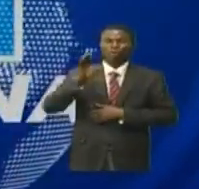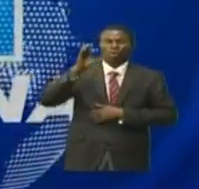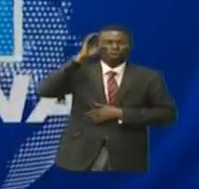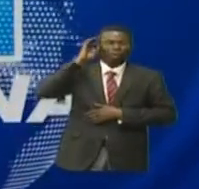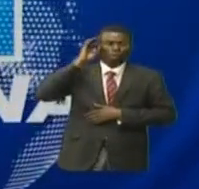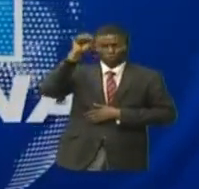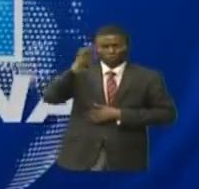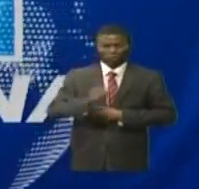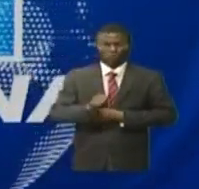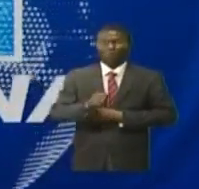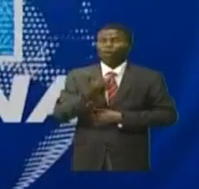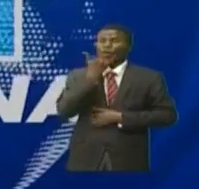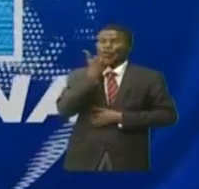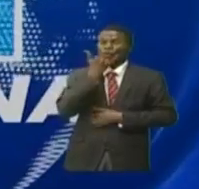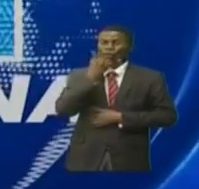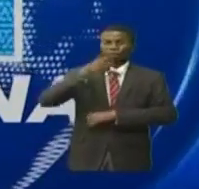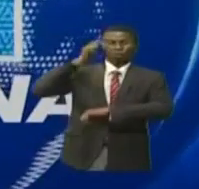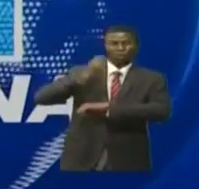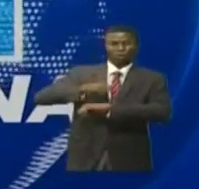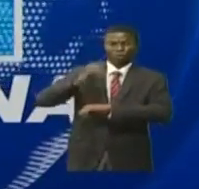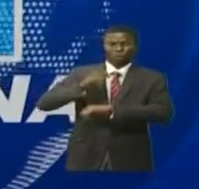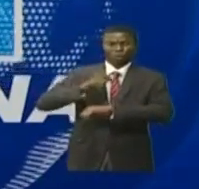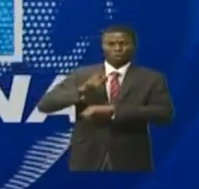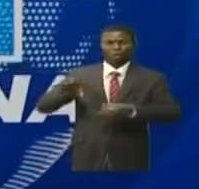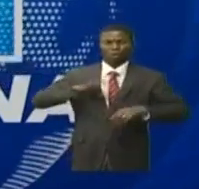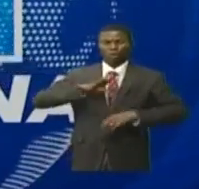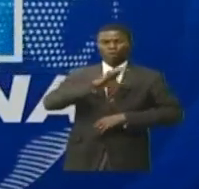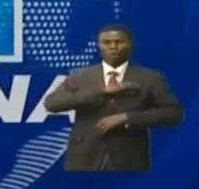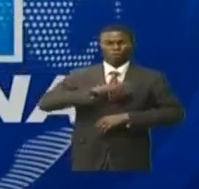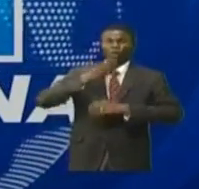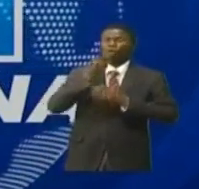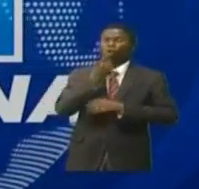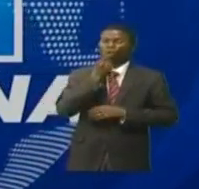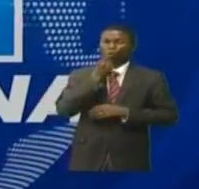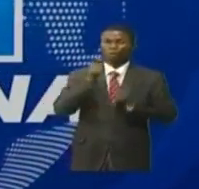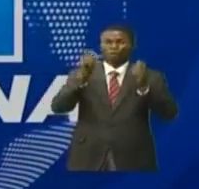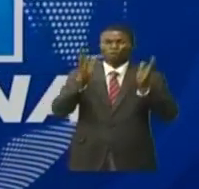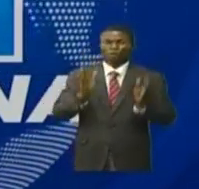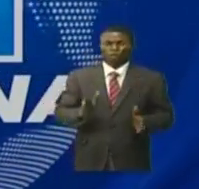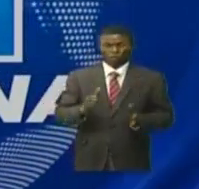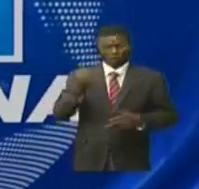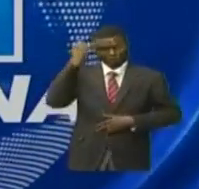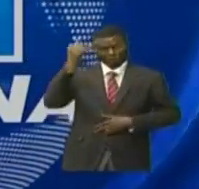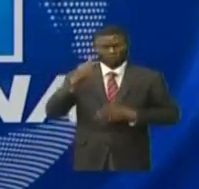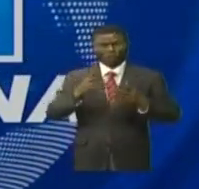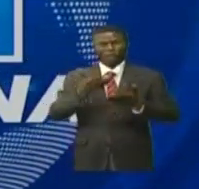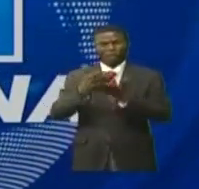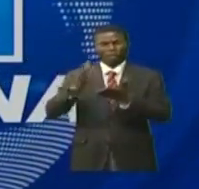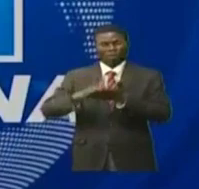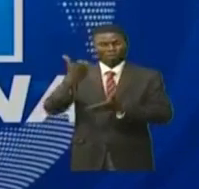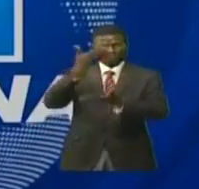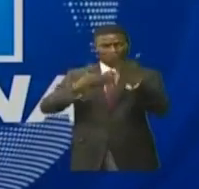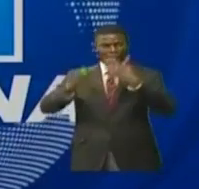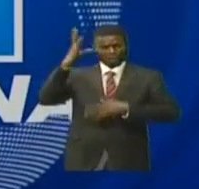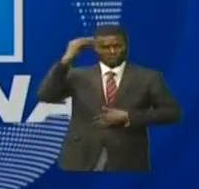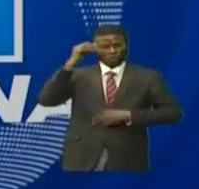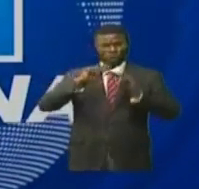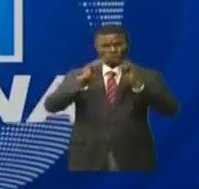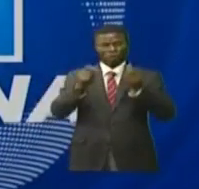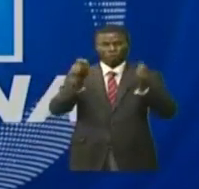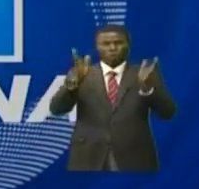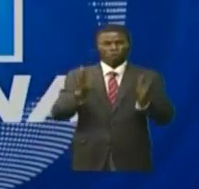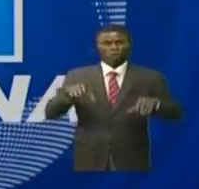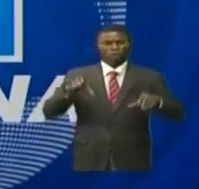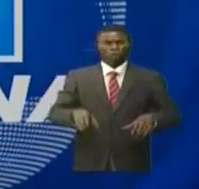sont jugées par les tribunaux du comité d'arbitrage des médias dans le cadre d'un partage d'expérience un groupe de journalistes